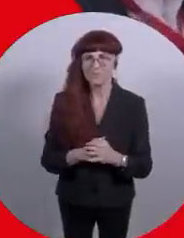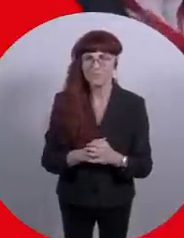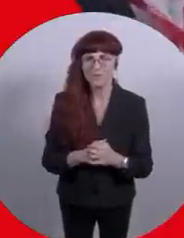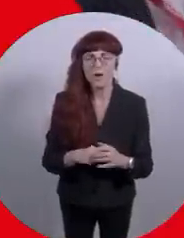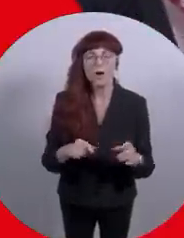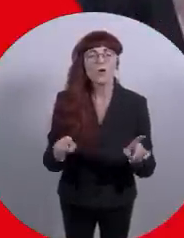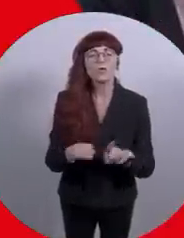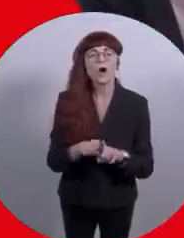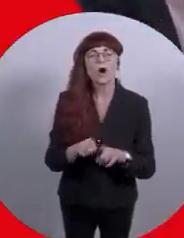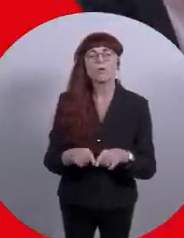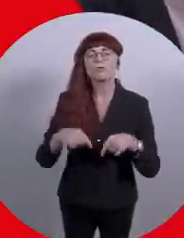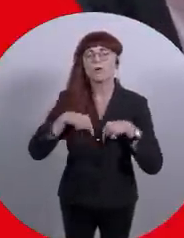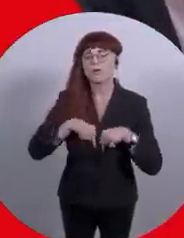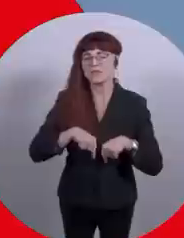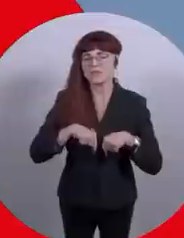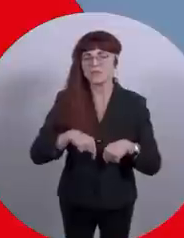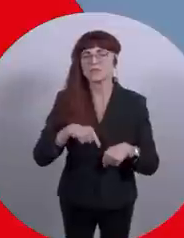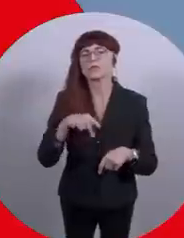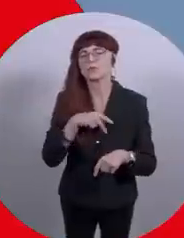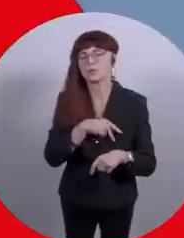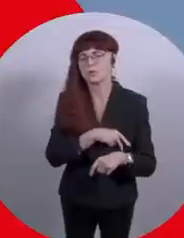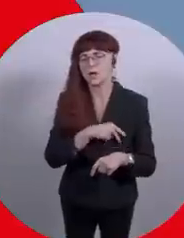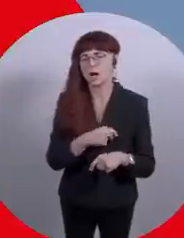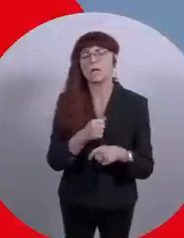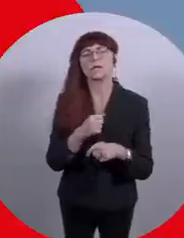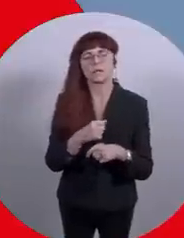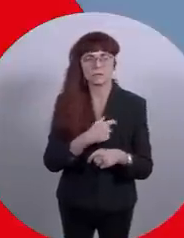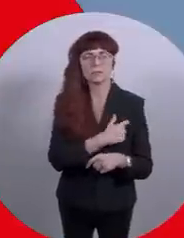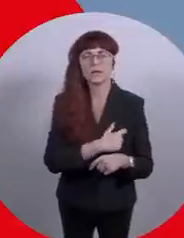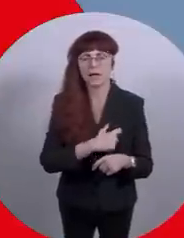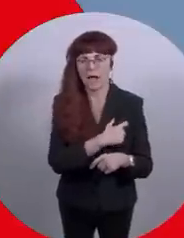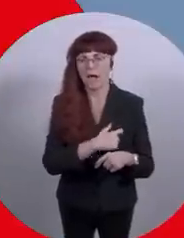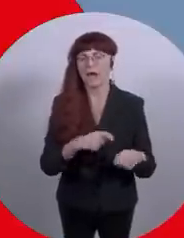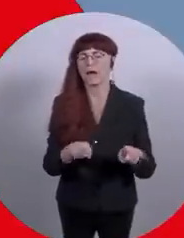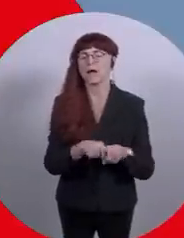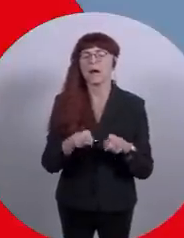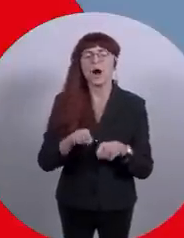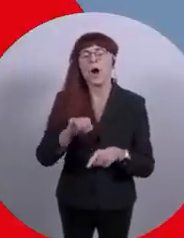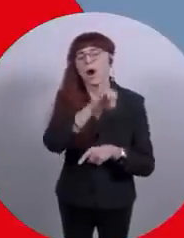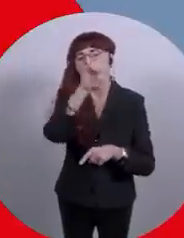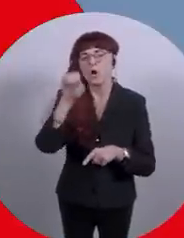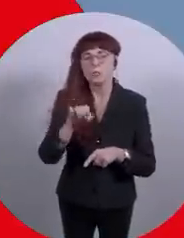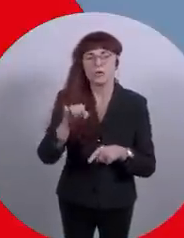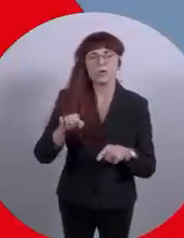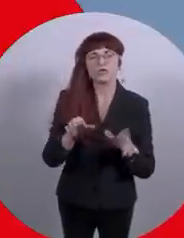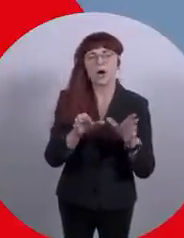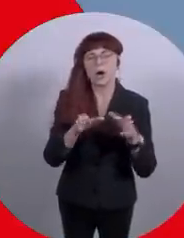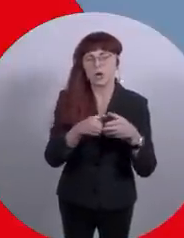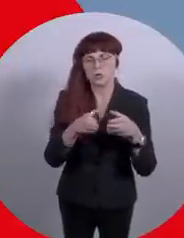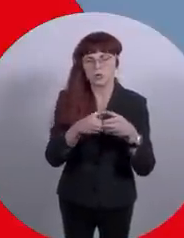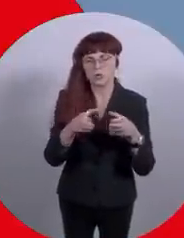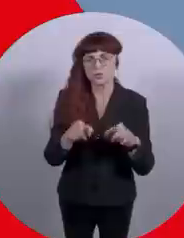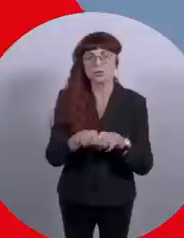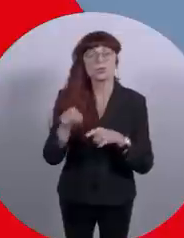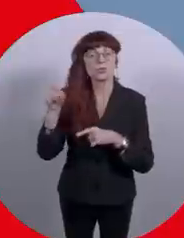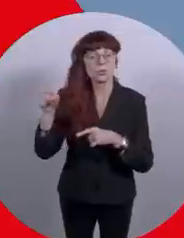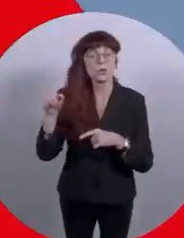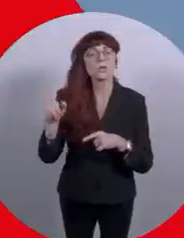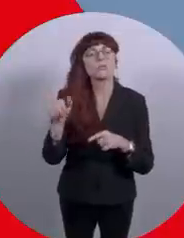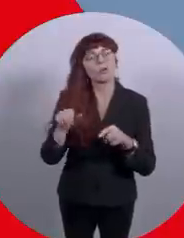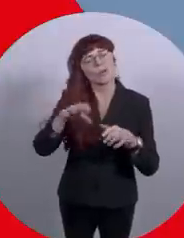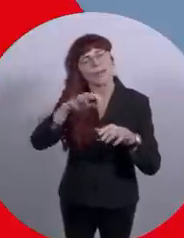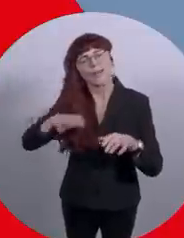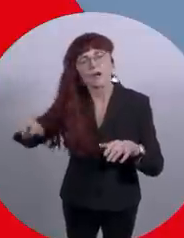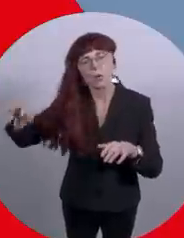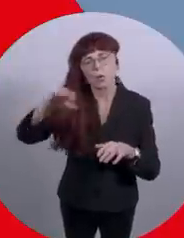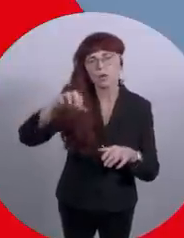und den Vorsitzenden der sozialdemokratischen Fraktion im europäischen Ausschuss der Regionen Christoph royon liebe